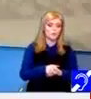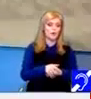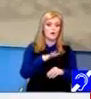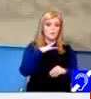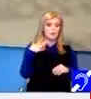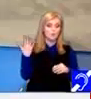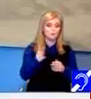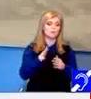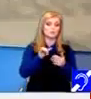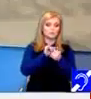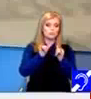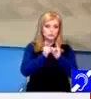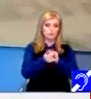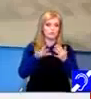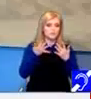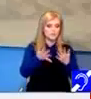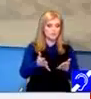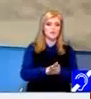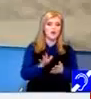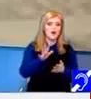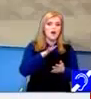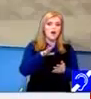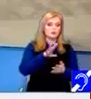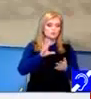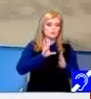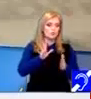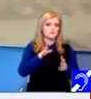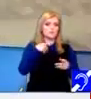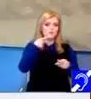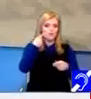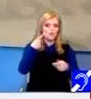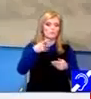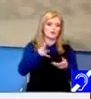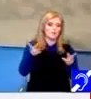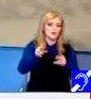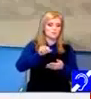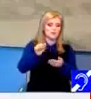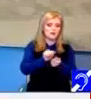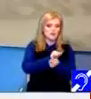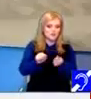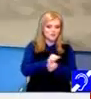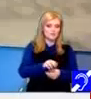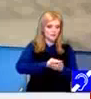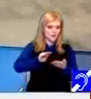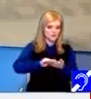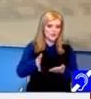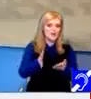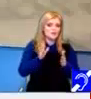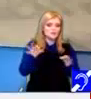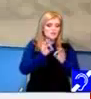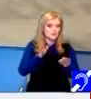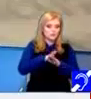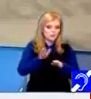prevederile acordului cu Uniunea Europeană au rămas doar pe hârtie. Din lipsa banilor rămâne restantă inclusiv prevederea care obligă